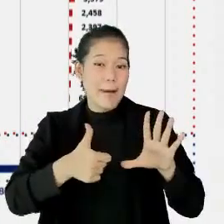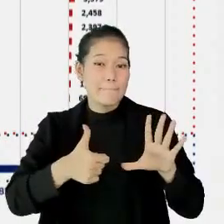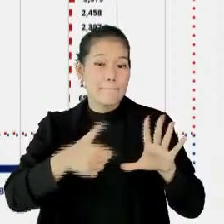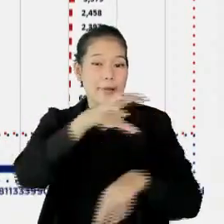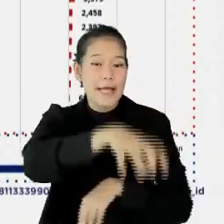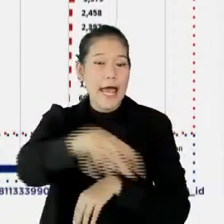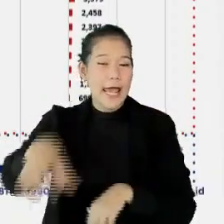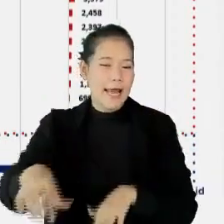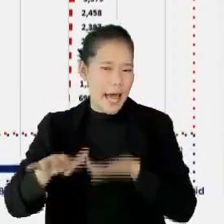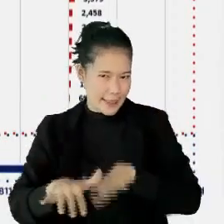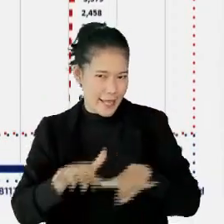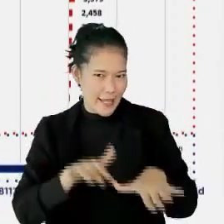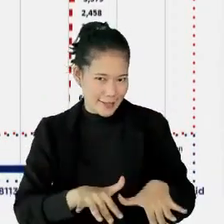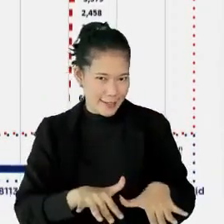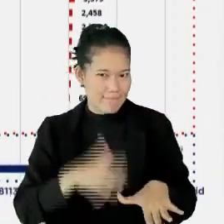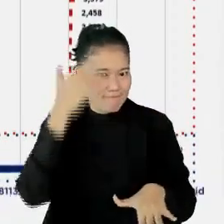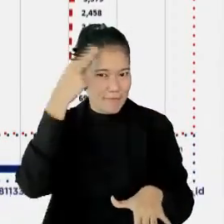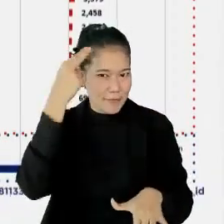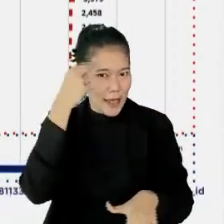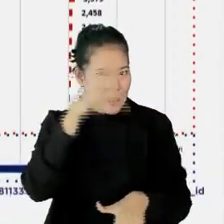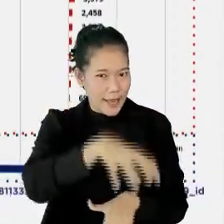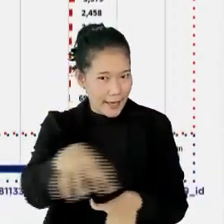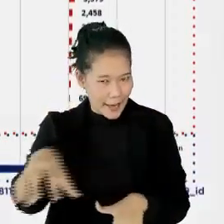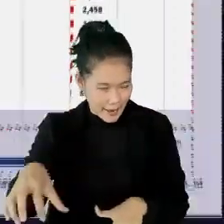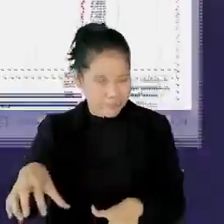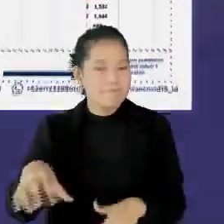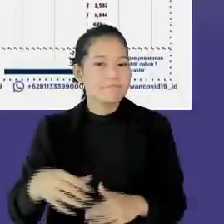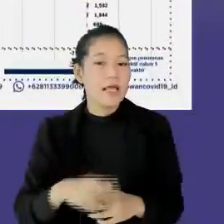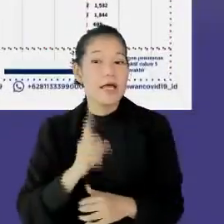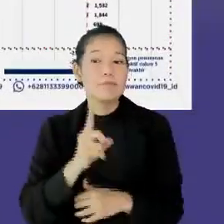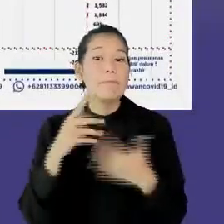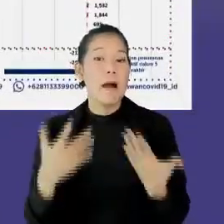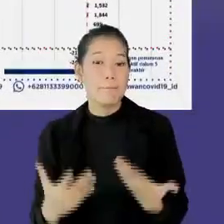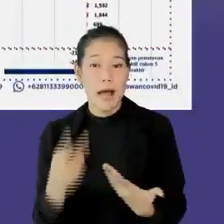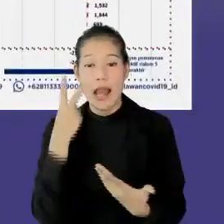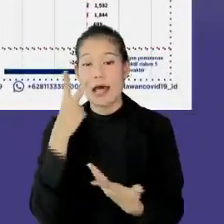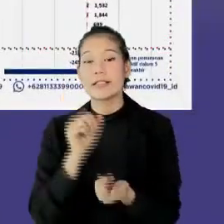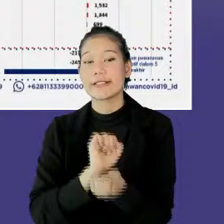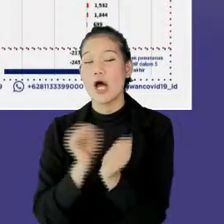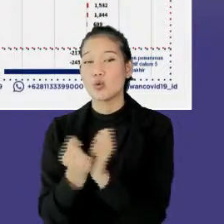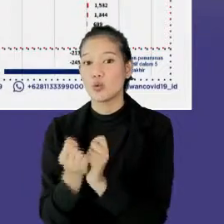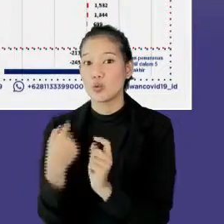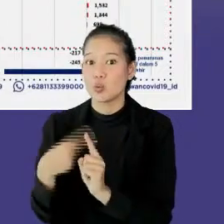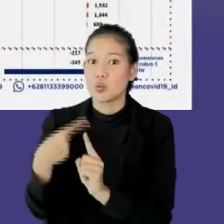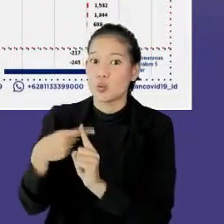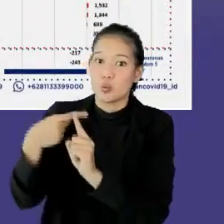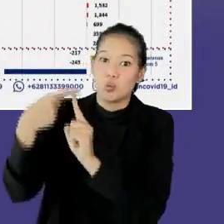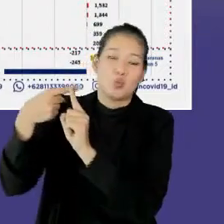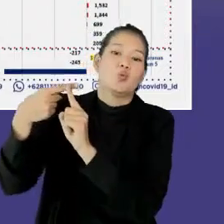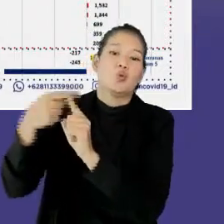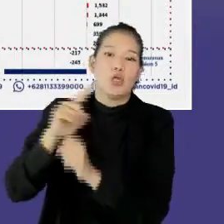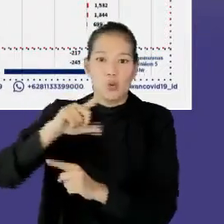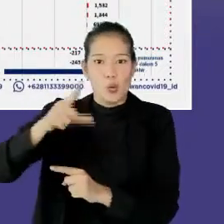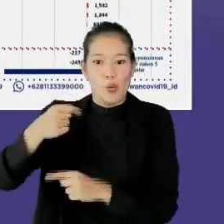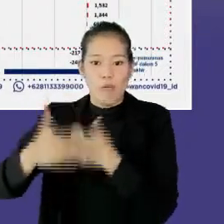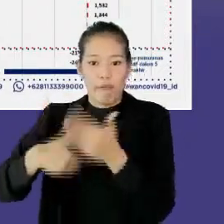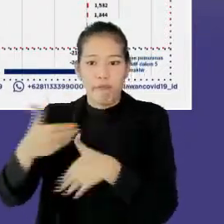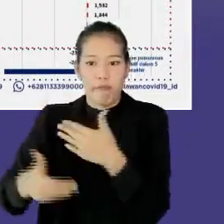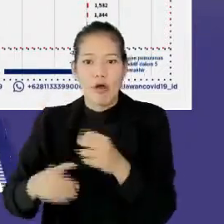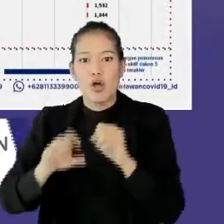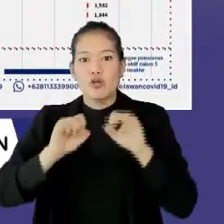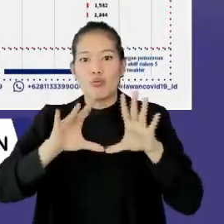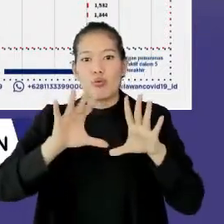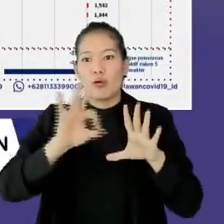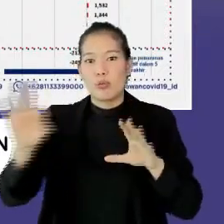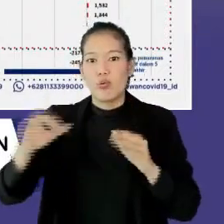harus hati-hati pemerintah daerah, terutama di 6 provinsi ini, dikarenakan peningkatan kasus aktifnya sangat signifikan. Dalam 1 bulan terakhir lebih dari